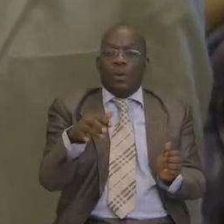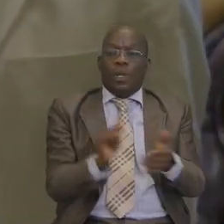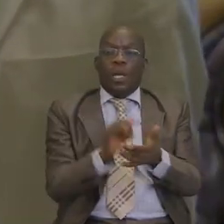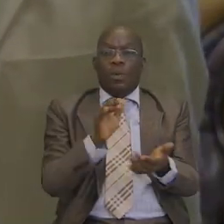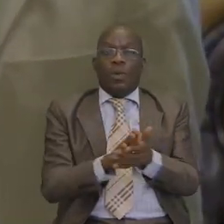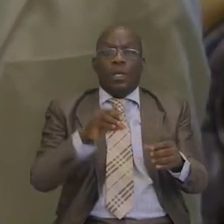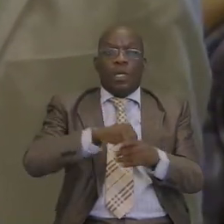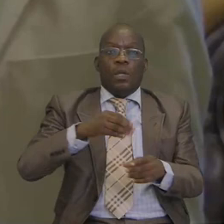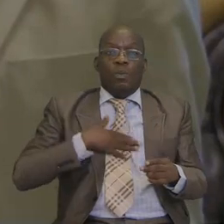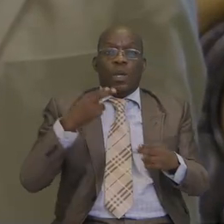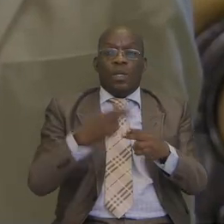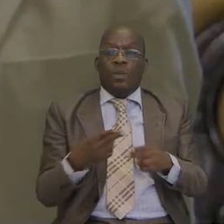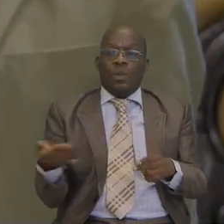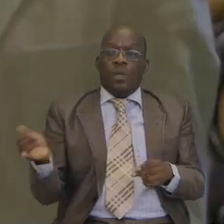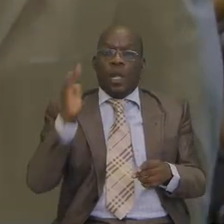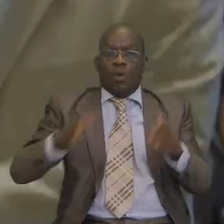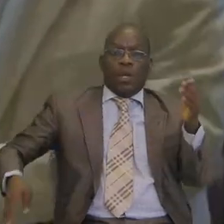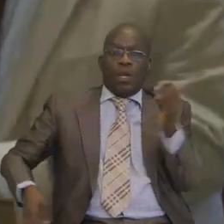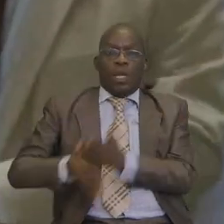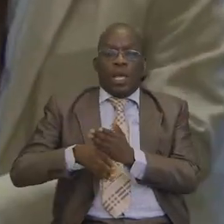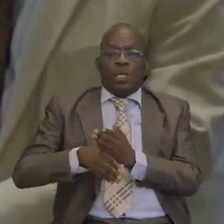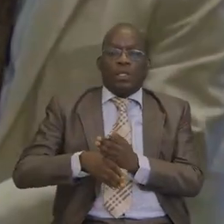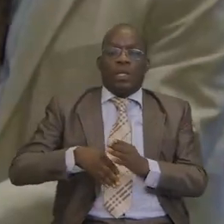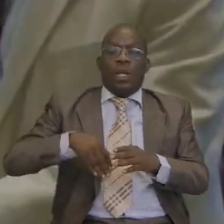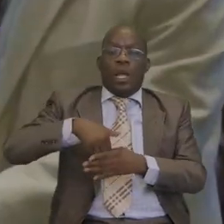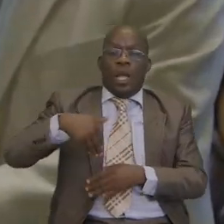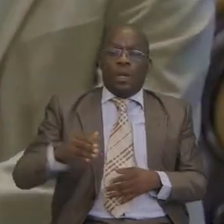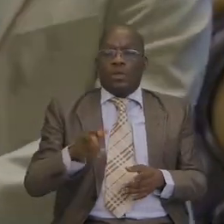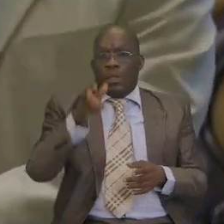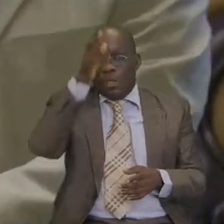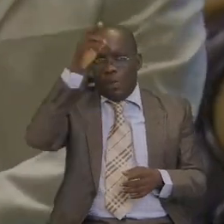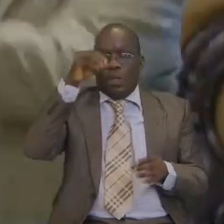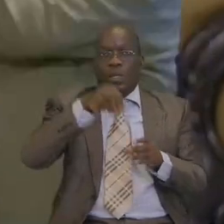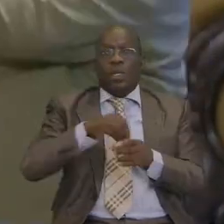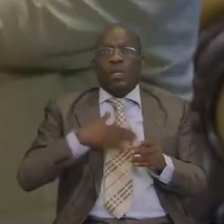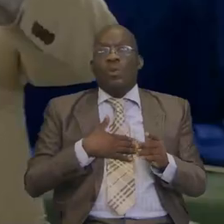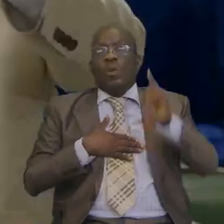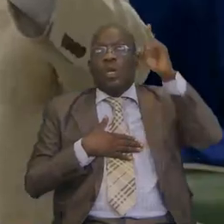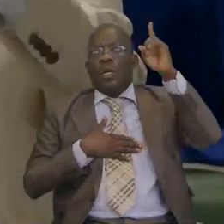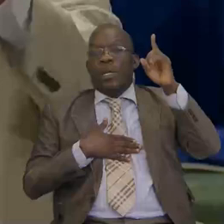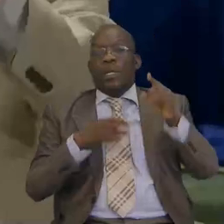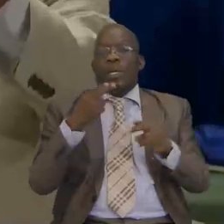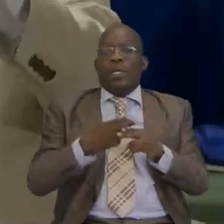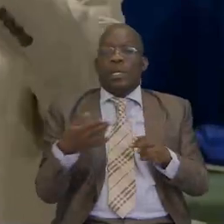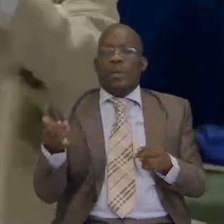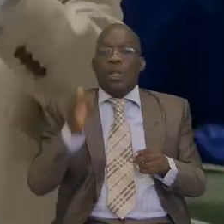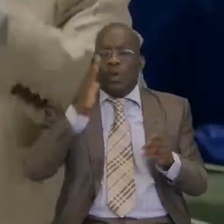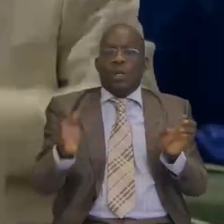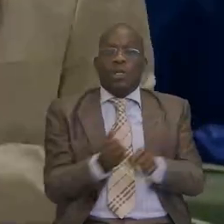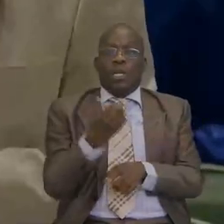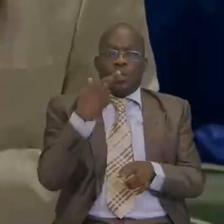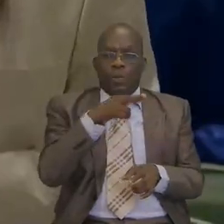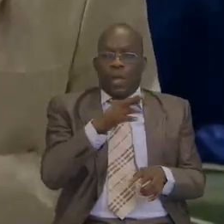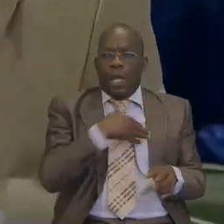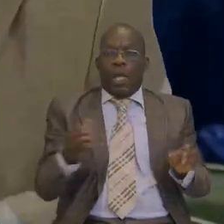nom, ils chasseront les démons. En mon nom, ils saisiront des serpents et les jetteront. La